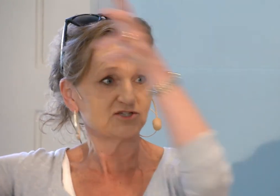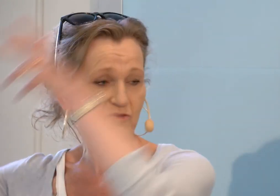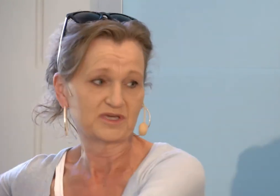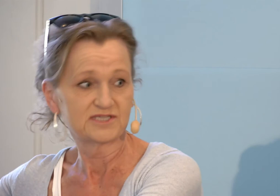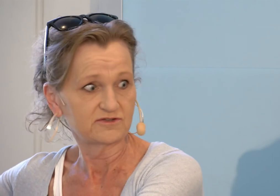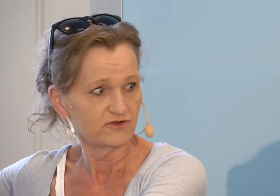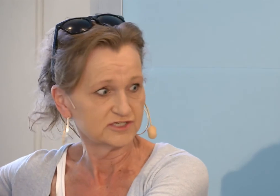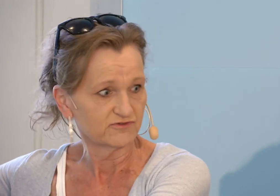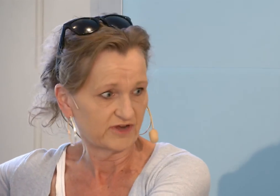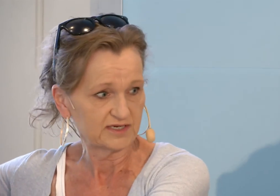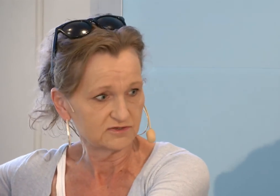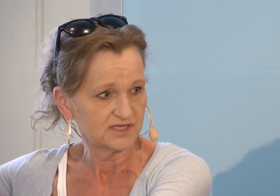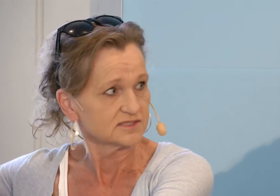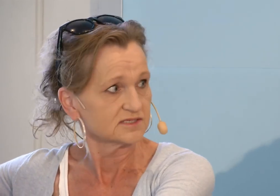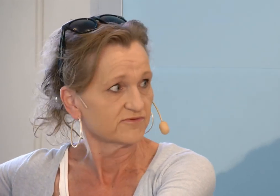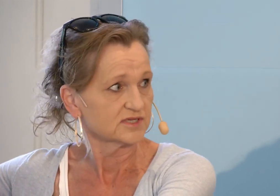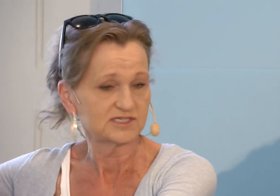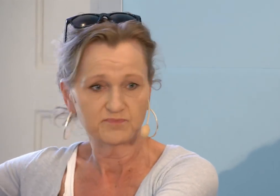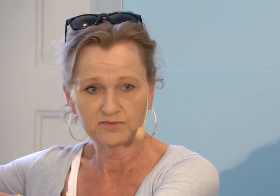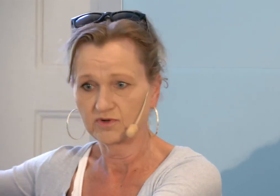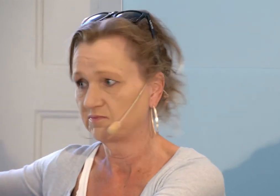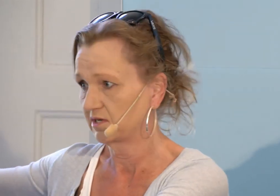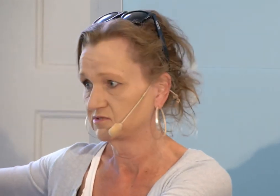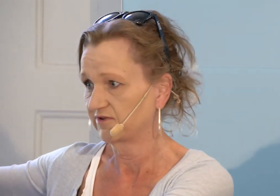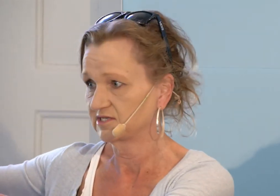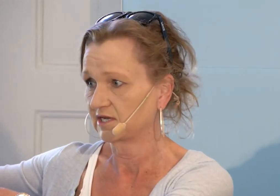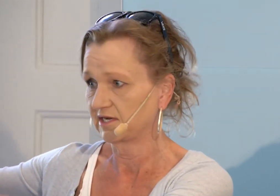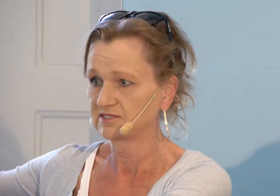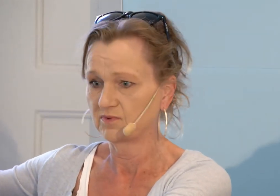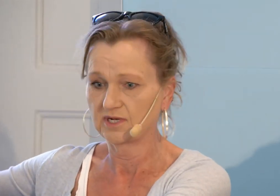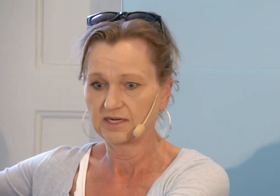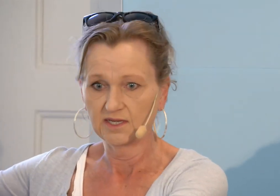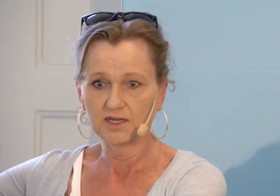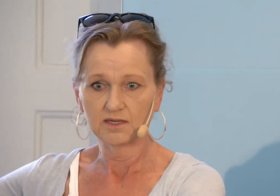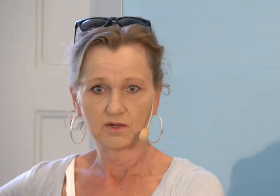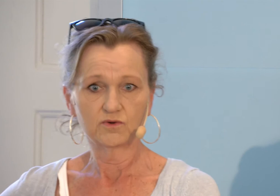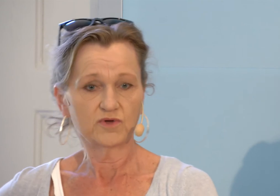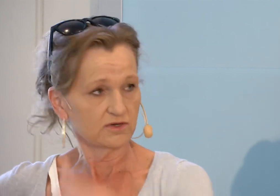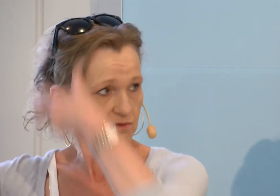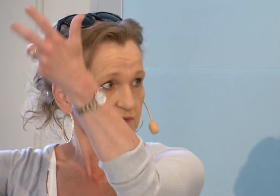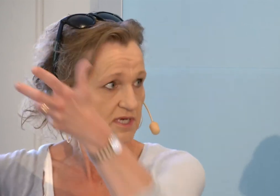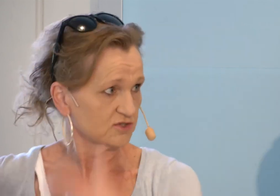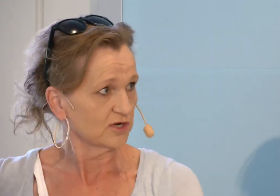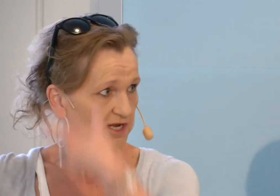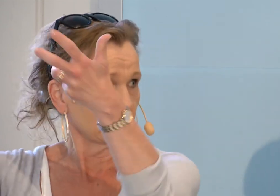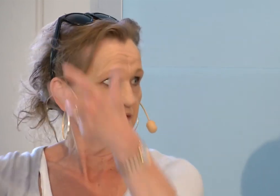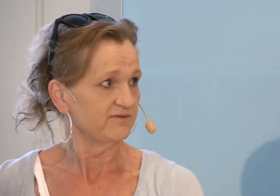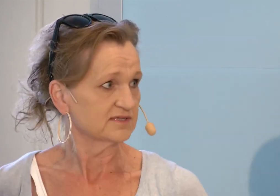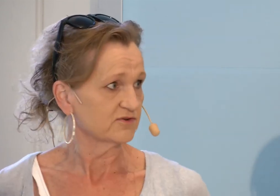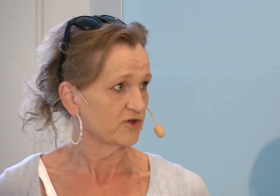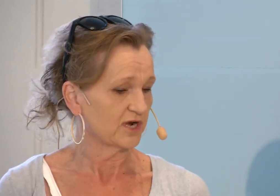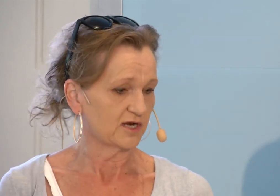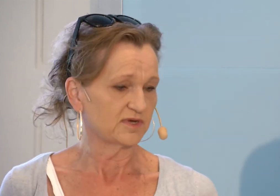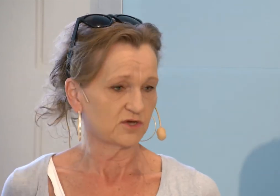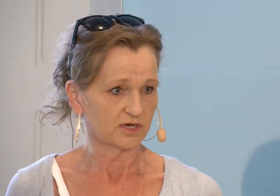att köpa sig ett hyreskontrakt någonstans för att slippa bo i Migrationsverkets anläggningsboenden. Och då är du i skuld hela